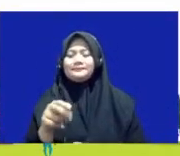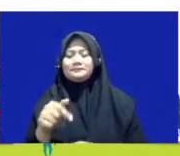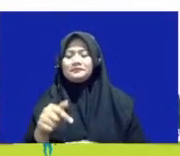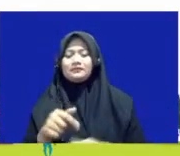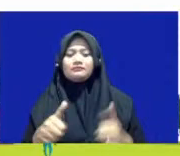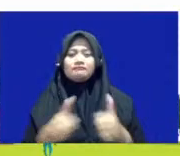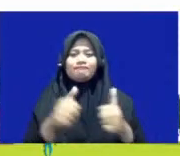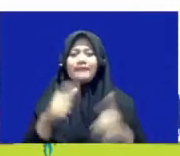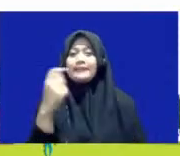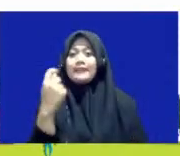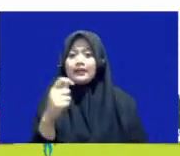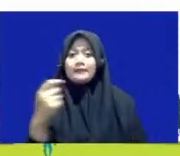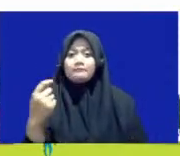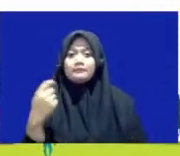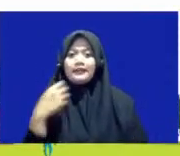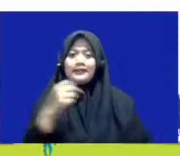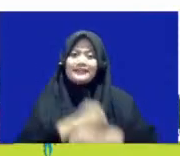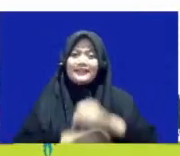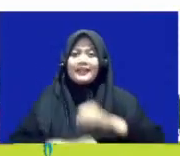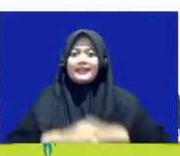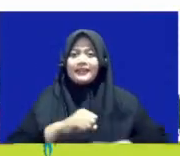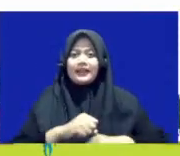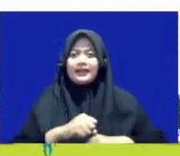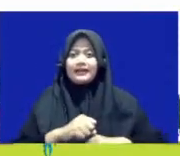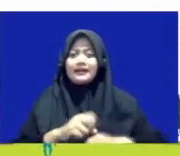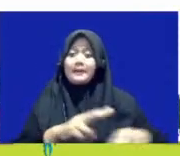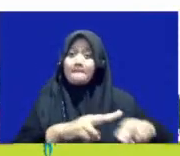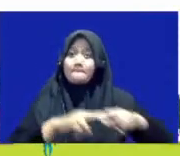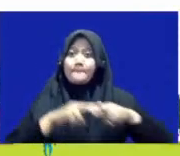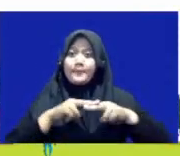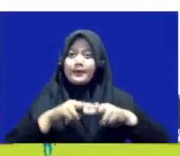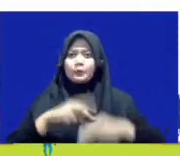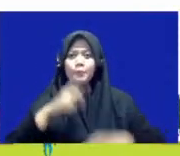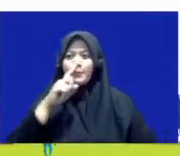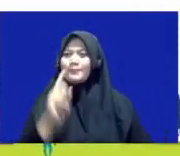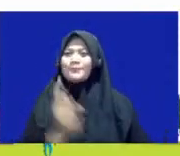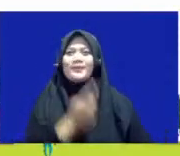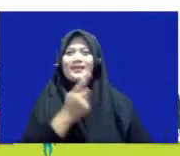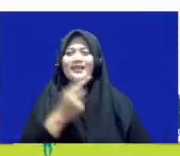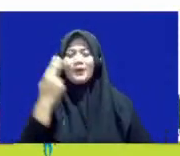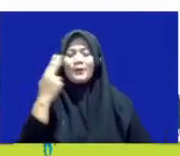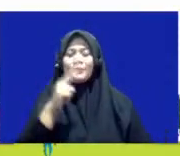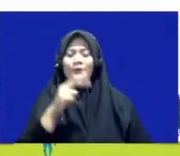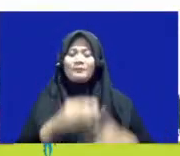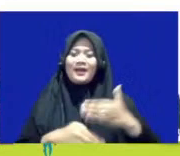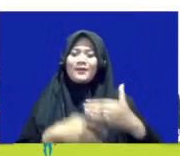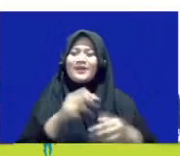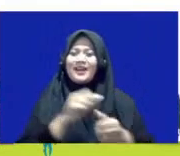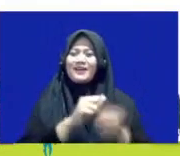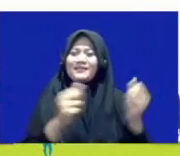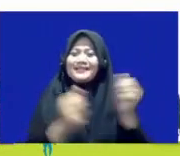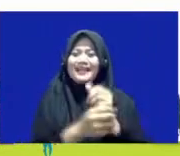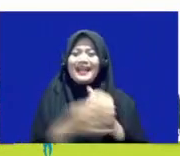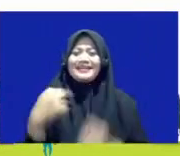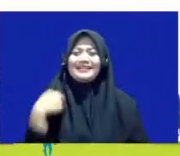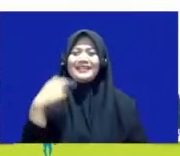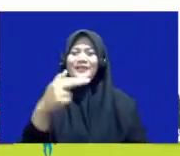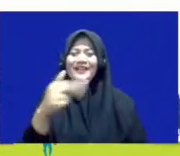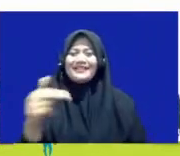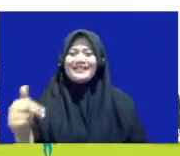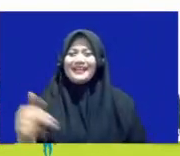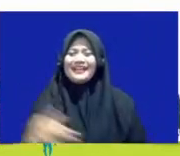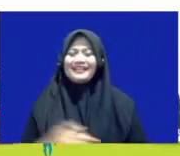memiliki beberapa kegiatan yang perannya cukup penting dalam penanggulangan bencana di Indonesia. Salah